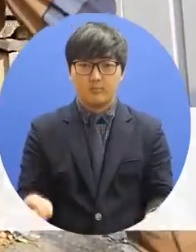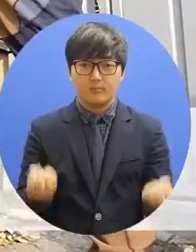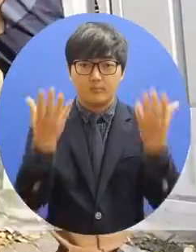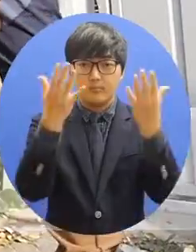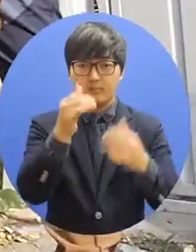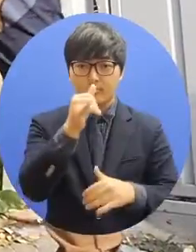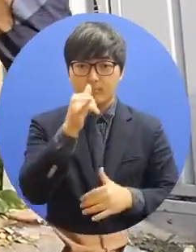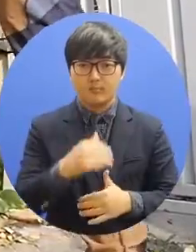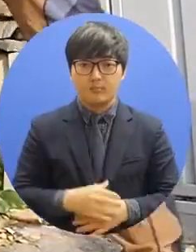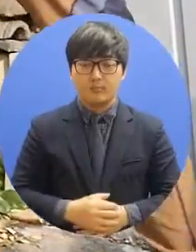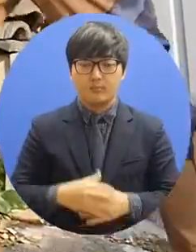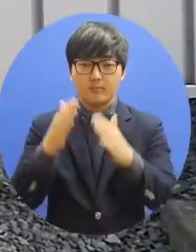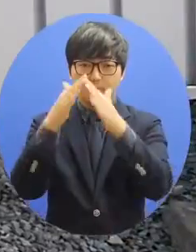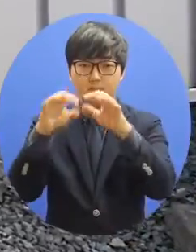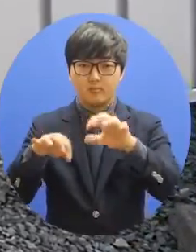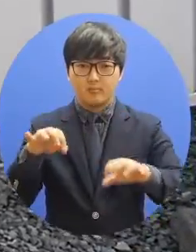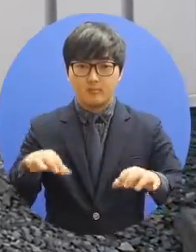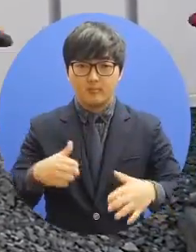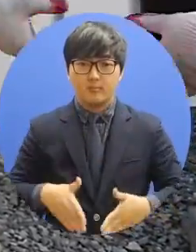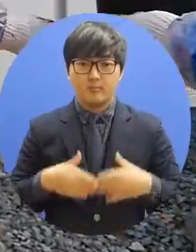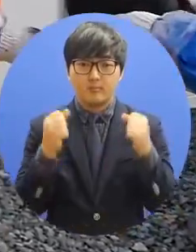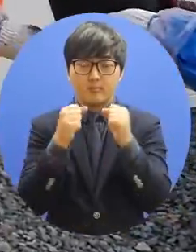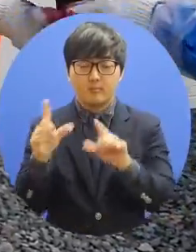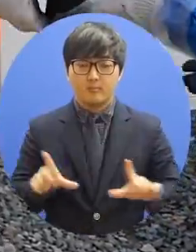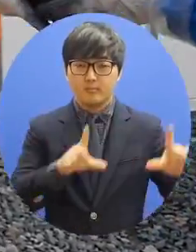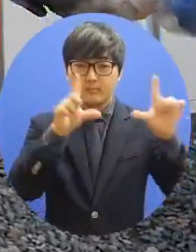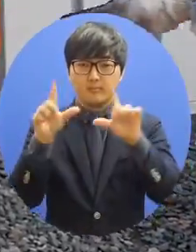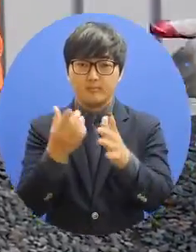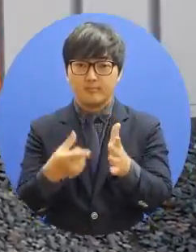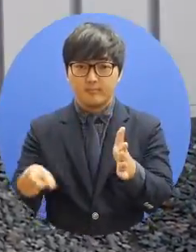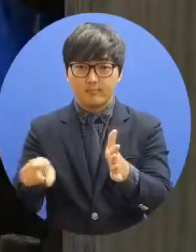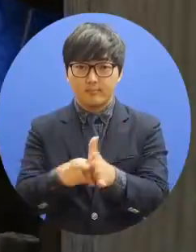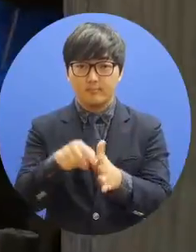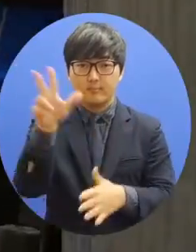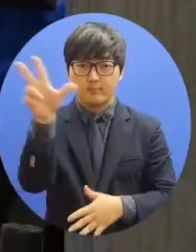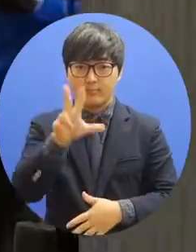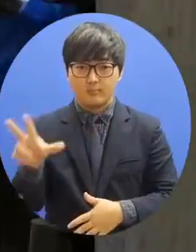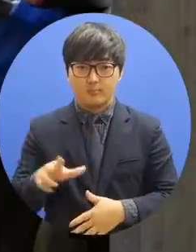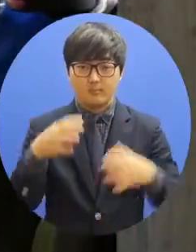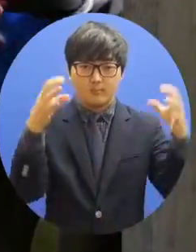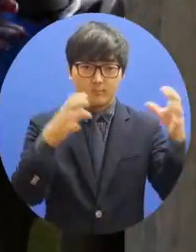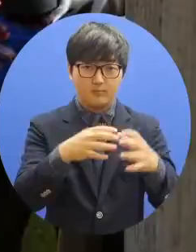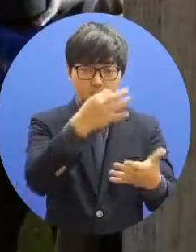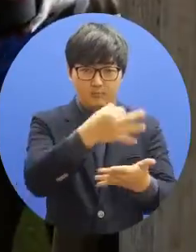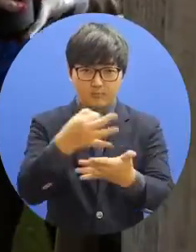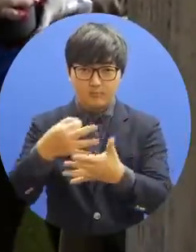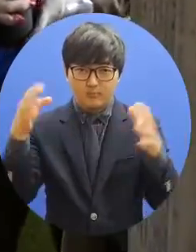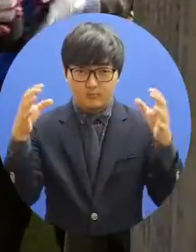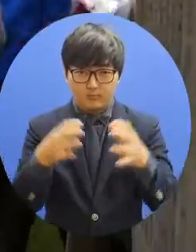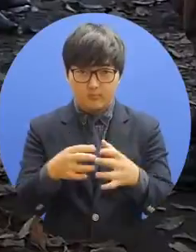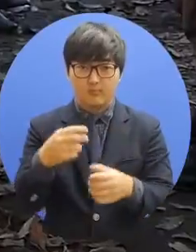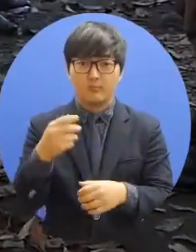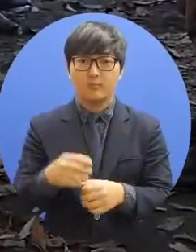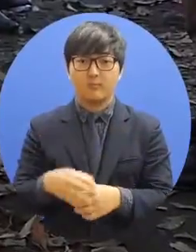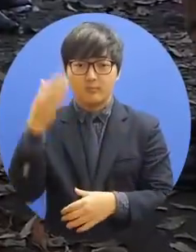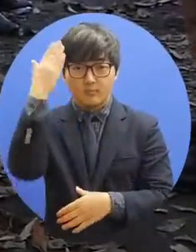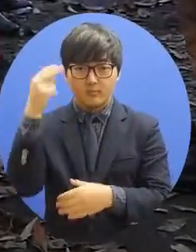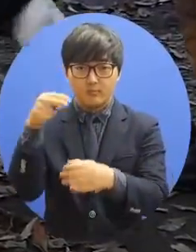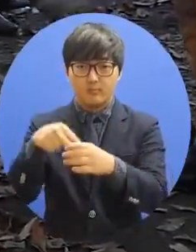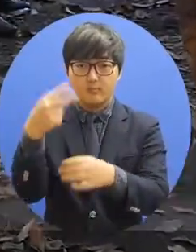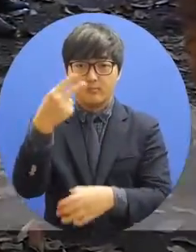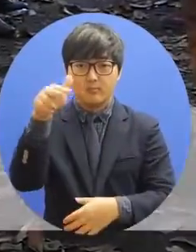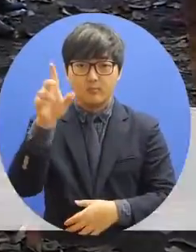열렸습니다 이웃과 따뜻한 겨울을 나기 위해 전국 노조원들이 모금한 모금액으로 연탄 2천장을